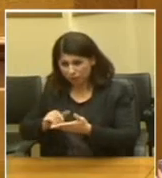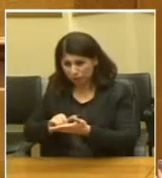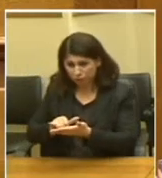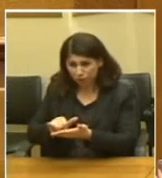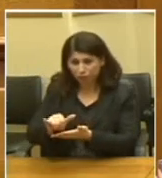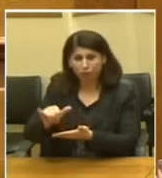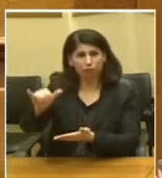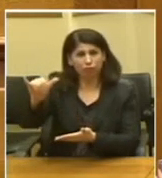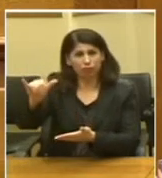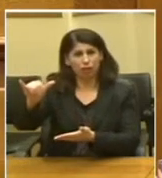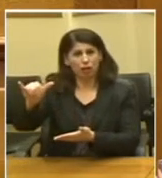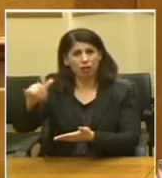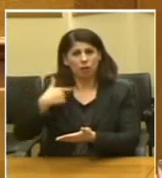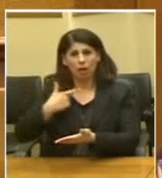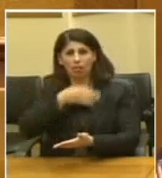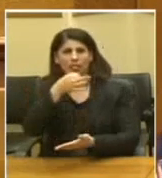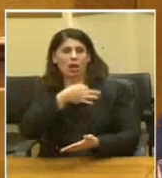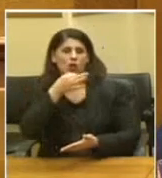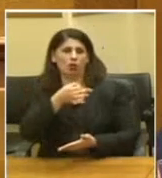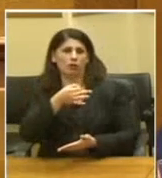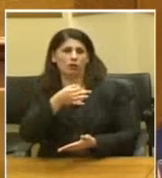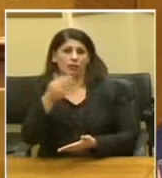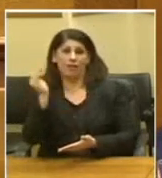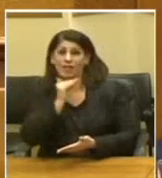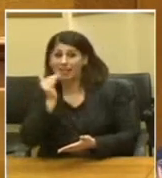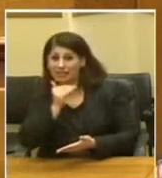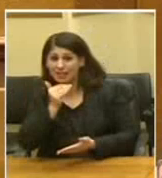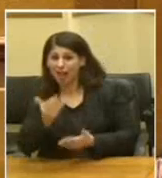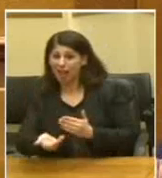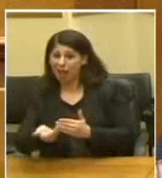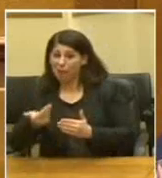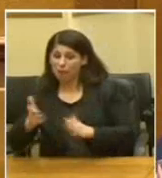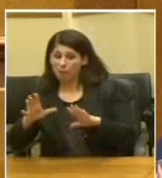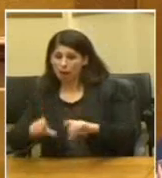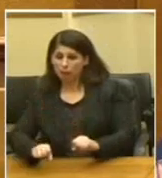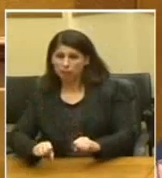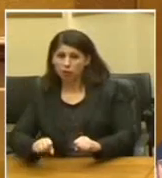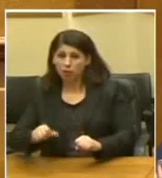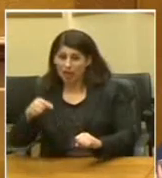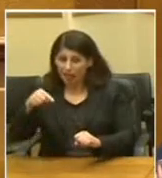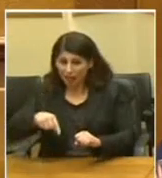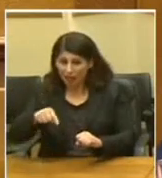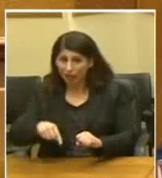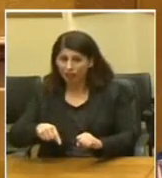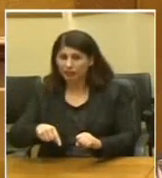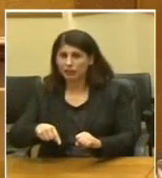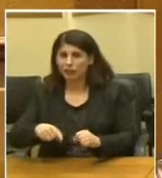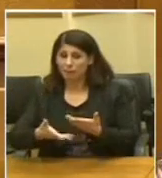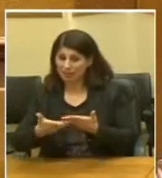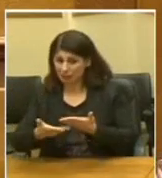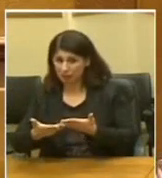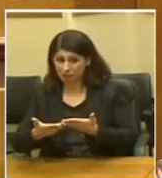να κάνετε δηλώσεις. Και σπεύσατε να προκαταλάβετε ότι αυτή η